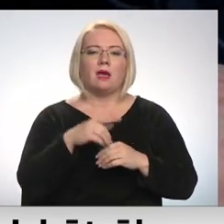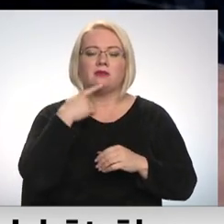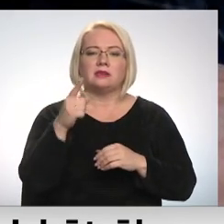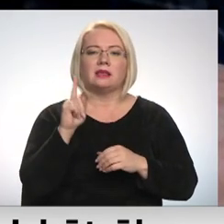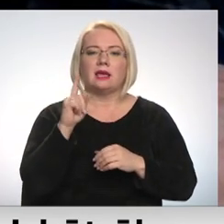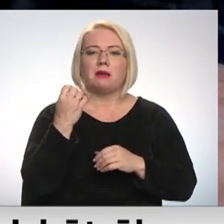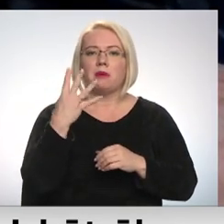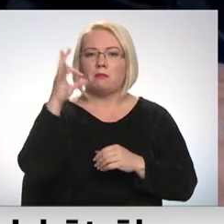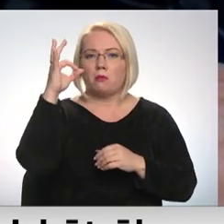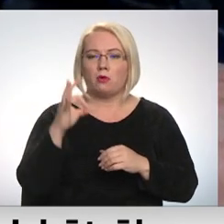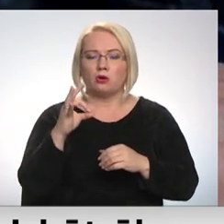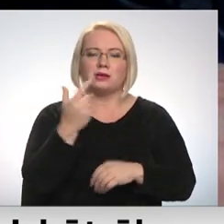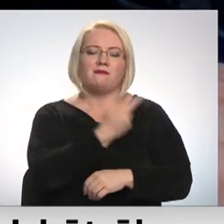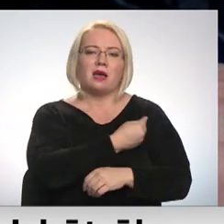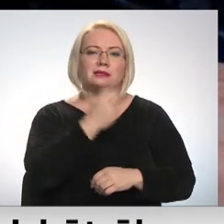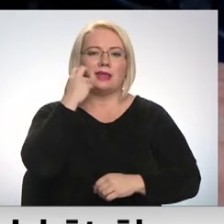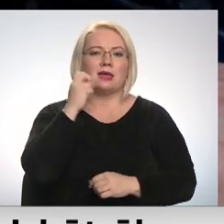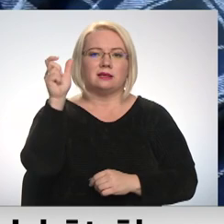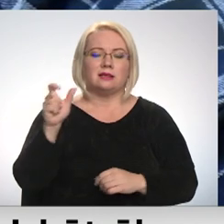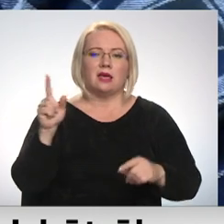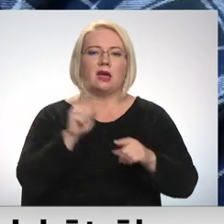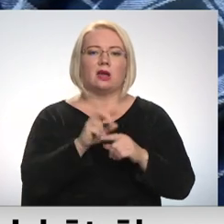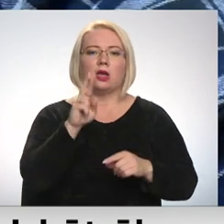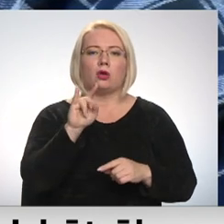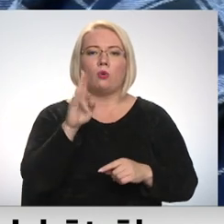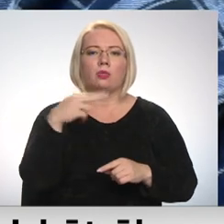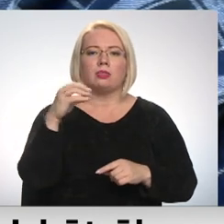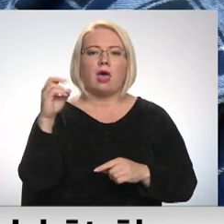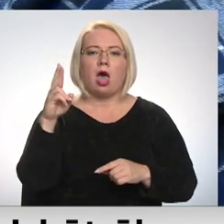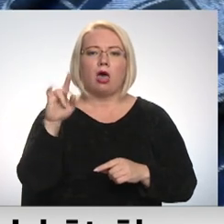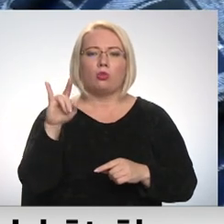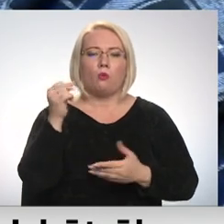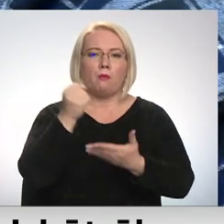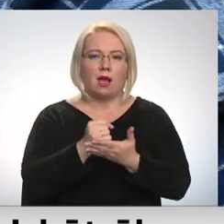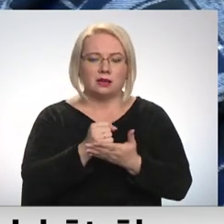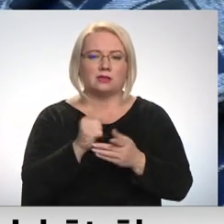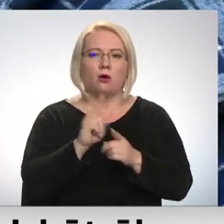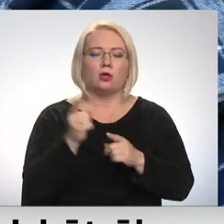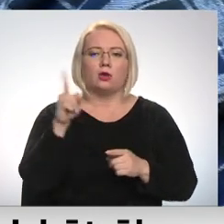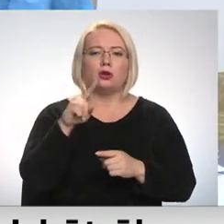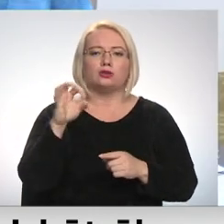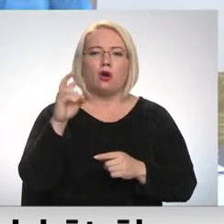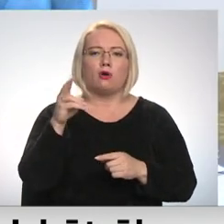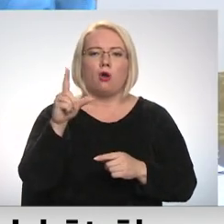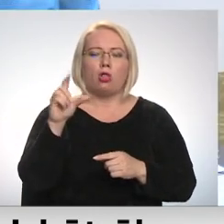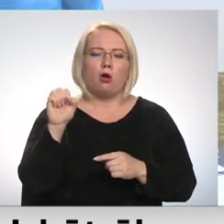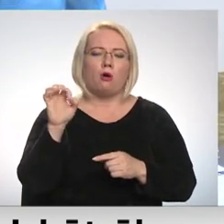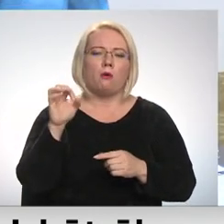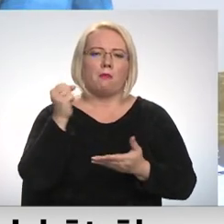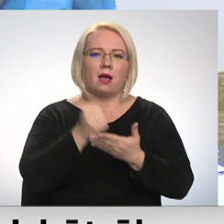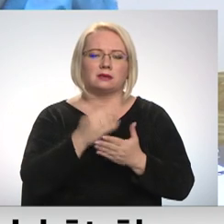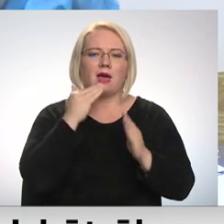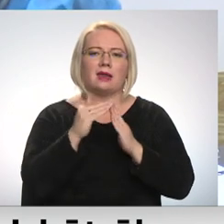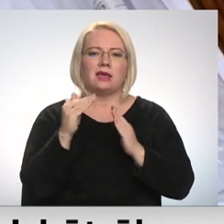15% vakcinētu seņori ir arī rundēnu pagastā lūdzas novadā, kā arī Sokolku pagastā rēzeknes pusē. Bet visvairāk,